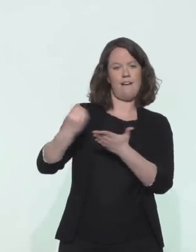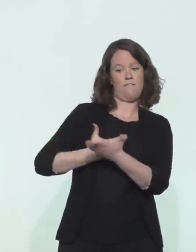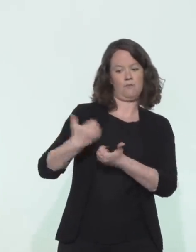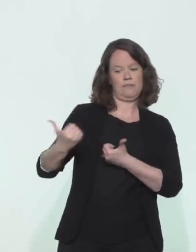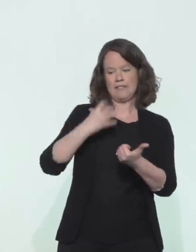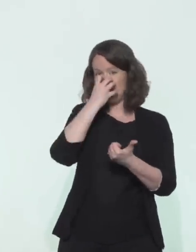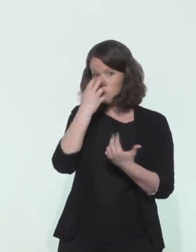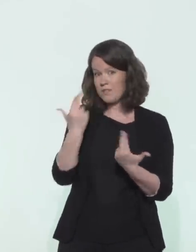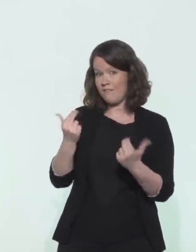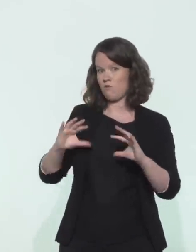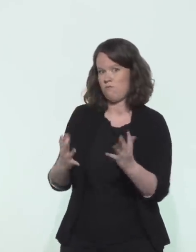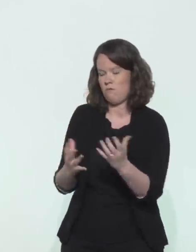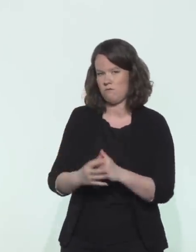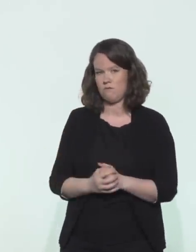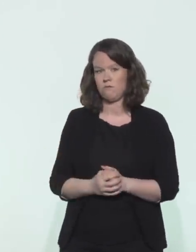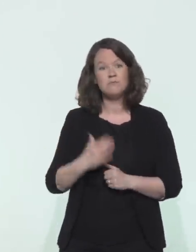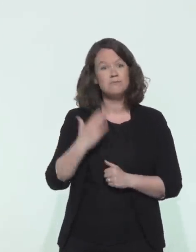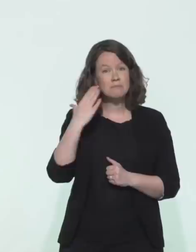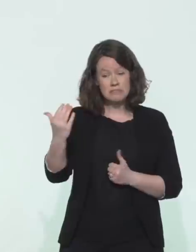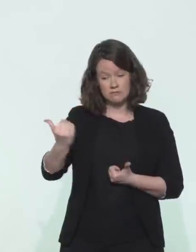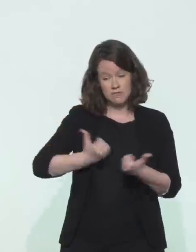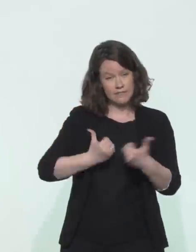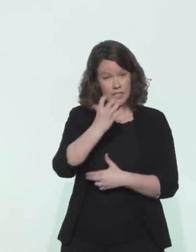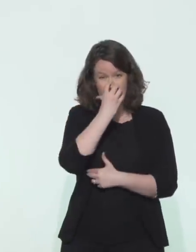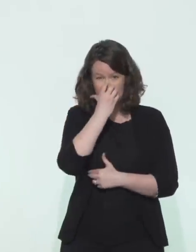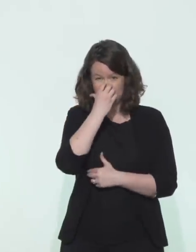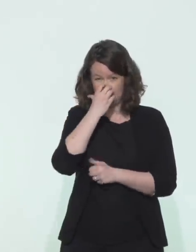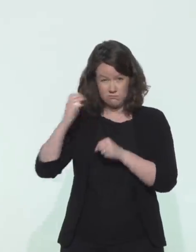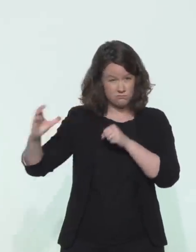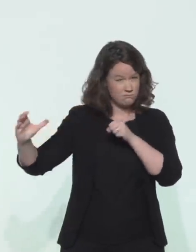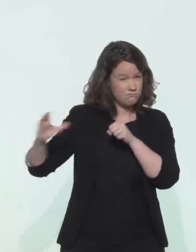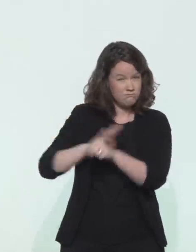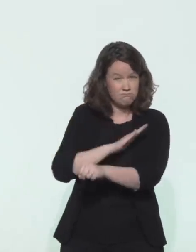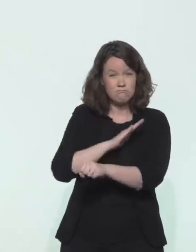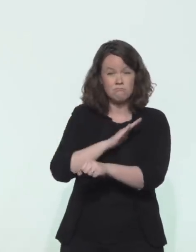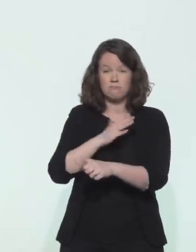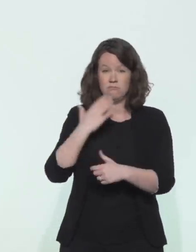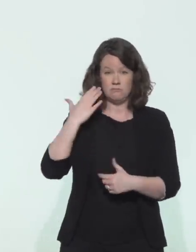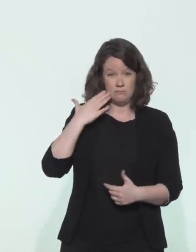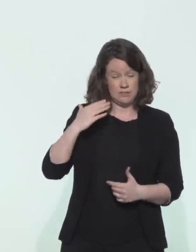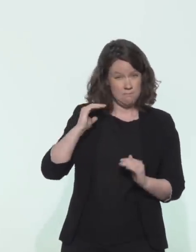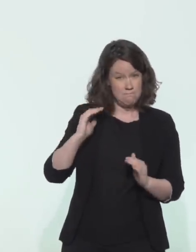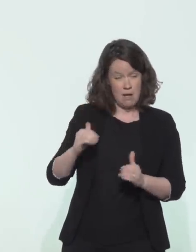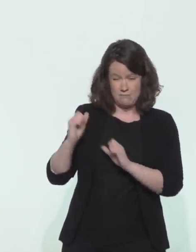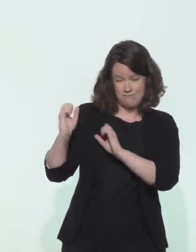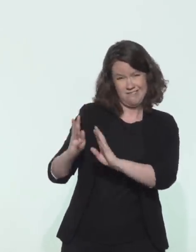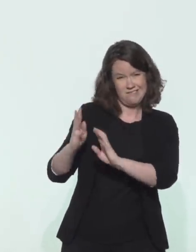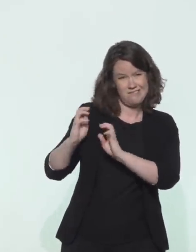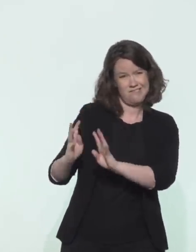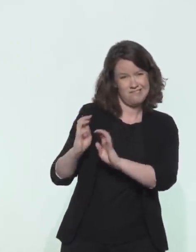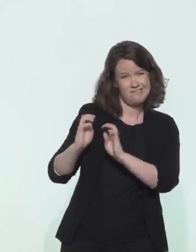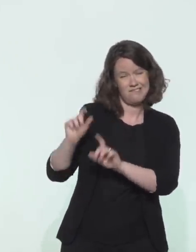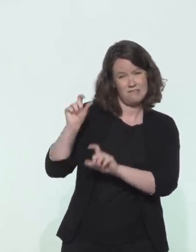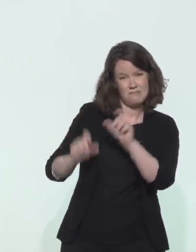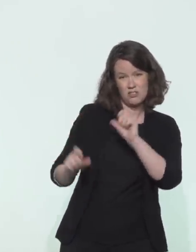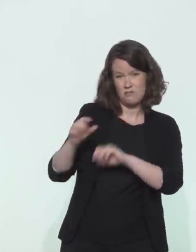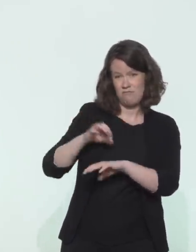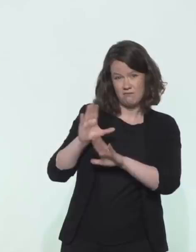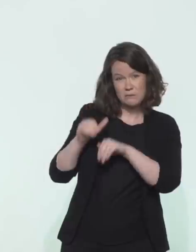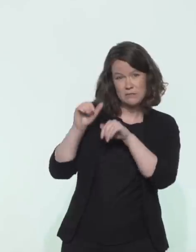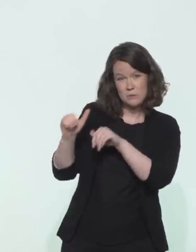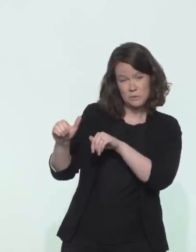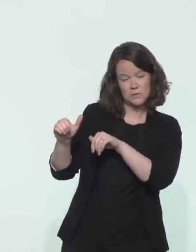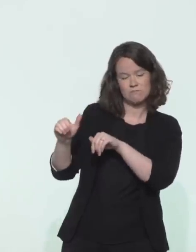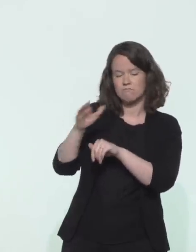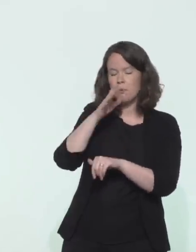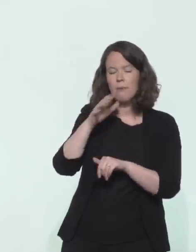y a beaucoup de malades dans les réanimations, tant que les réanimations n'ont pas retrouvé un rythme de croisière normal, nous devons faire particulièrement attention